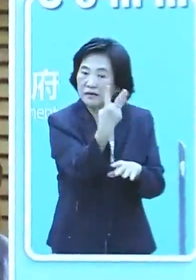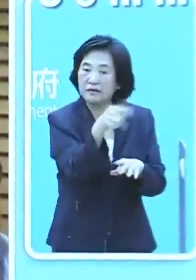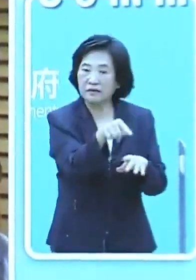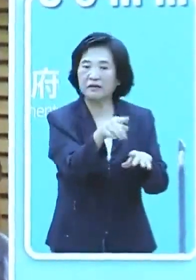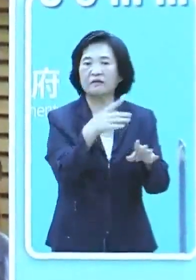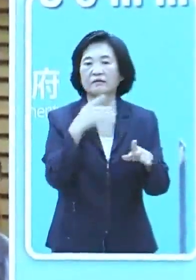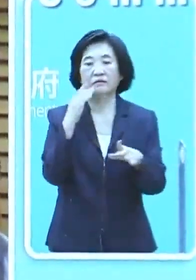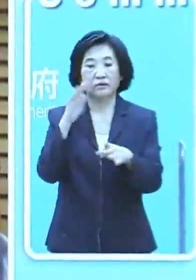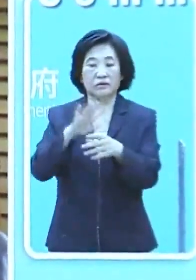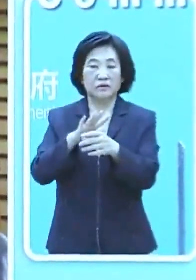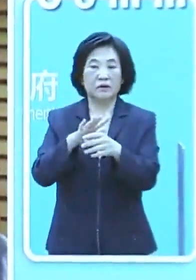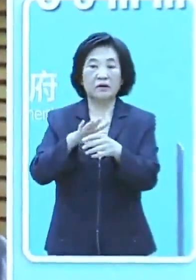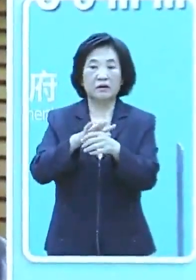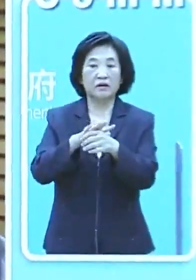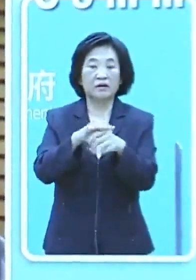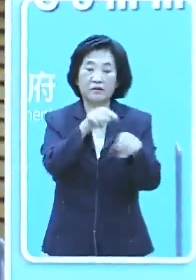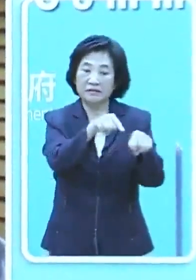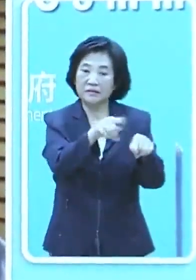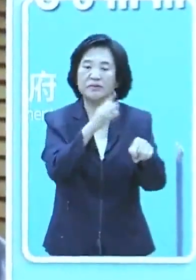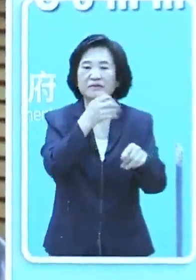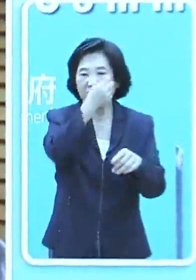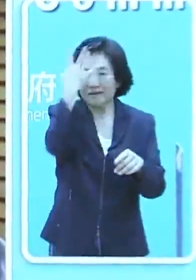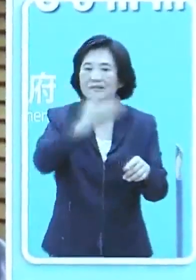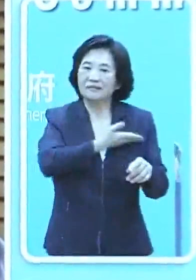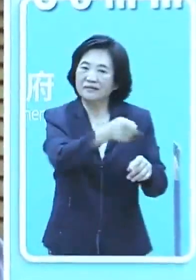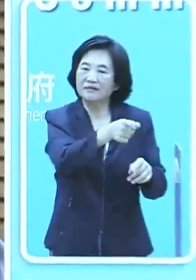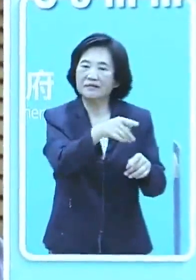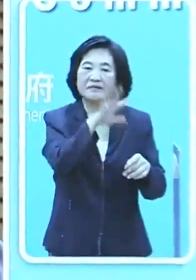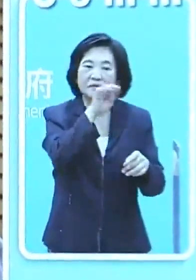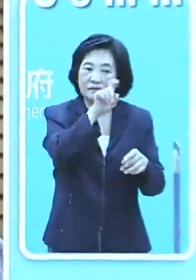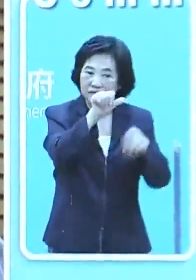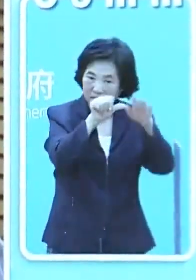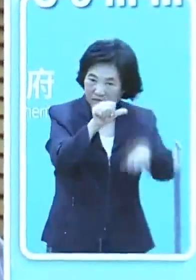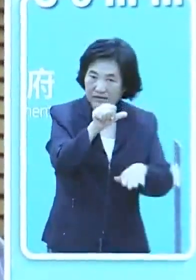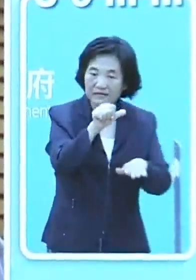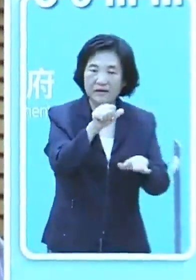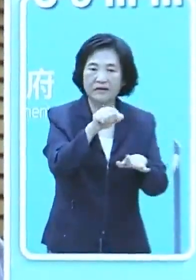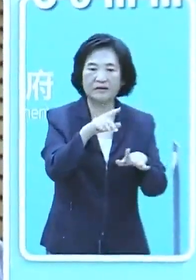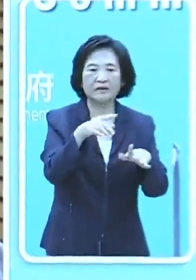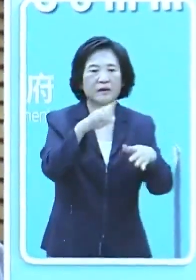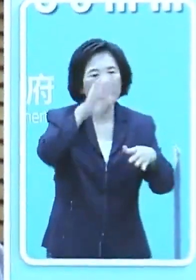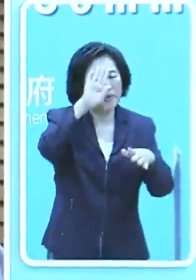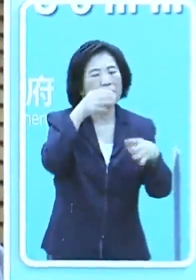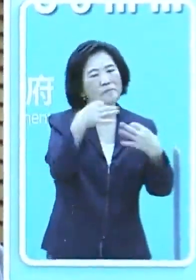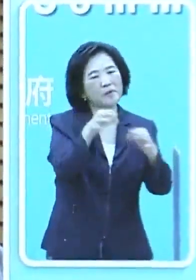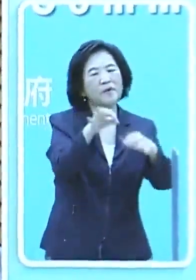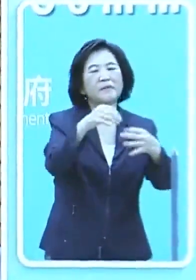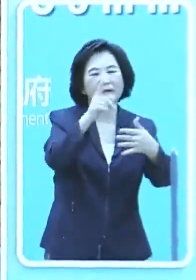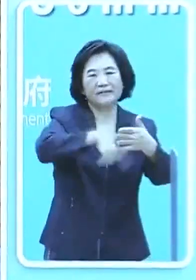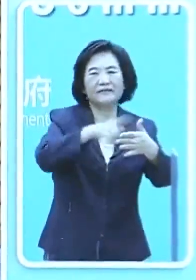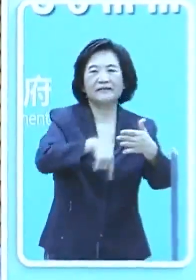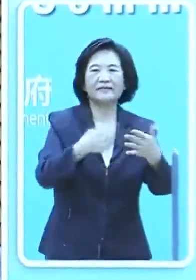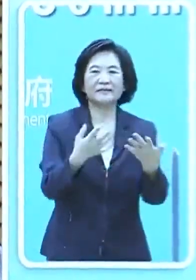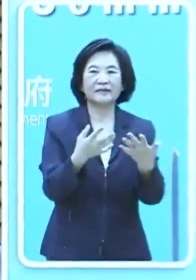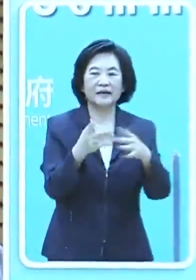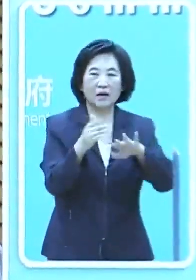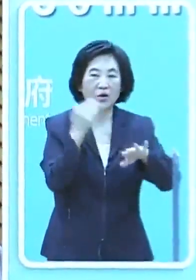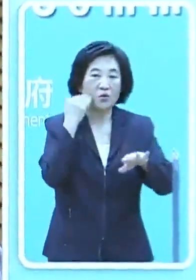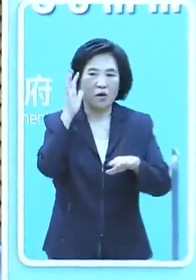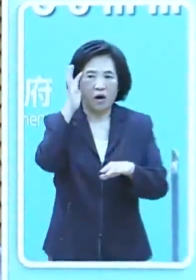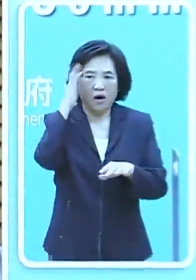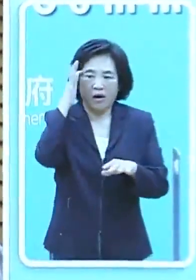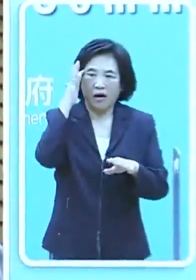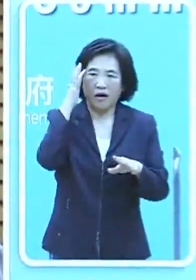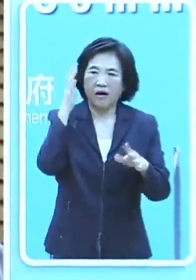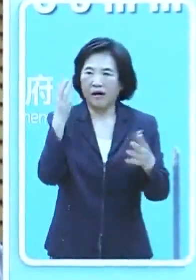轻重分流，车来素是给年轻人用的65岁以下比较简单的，在这里大部分处理掉，比较复杂的你就